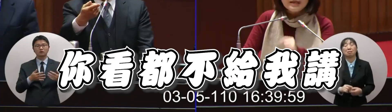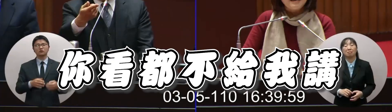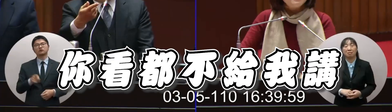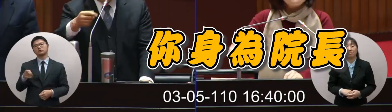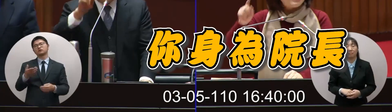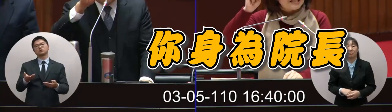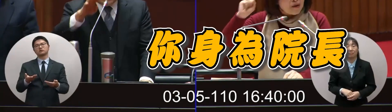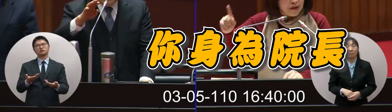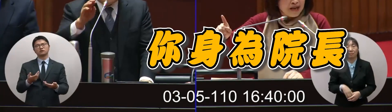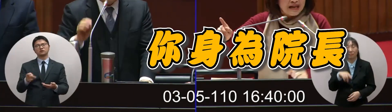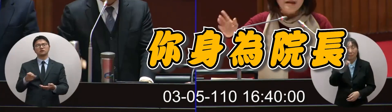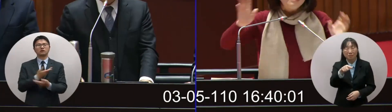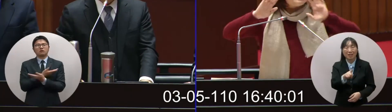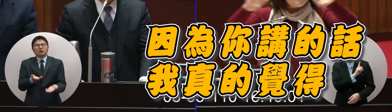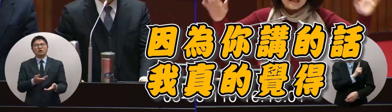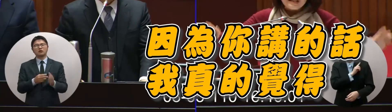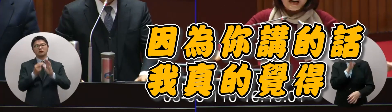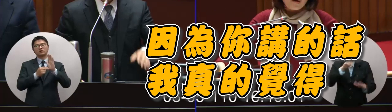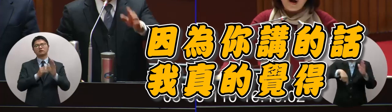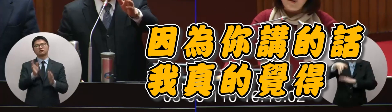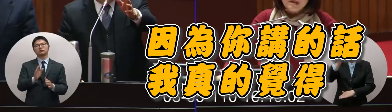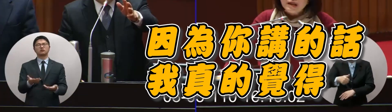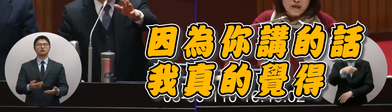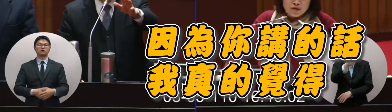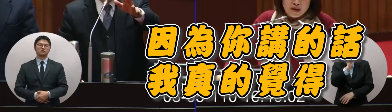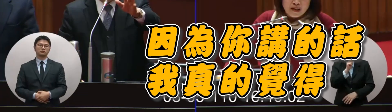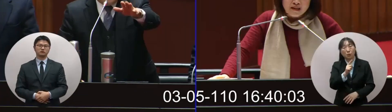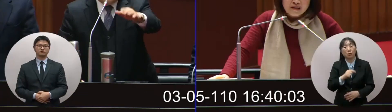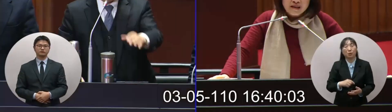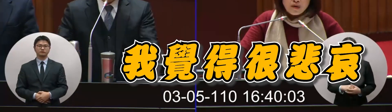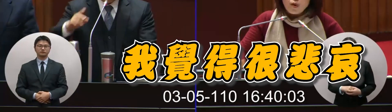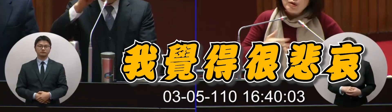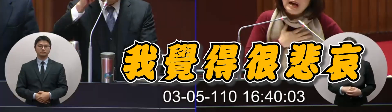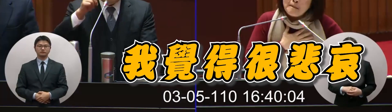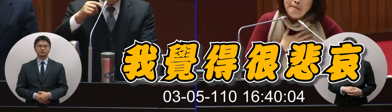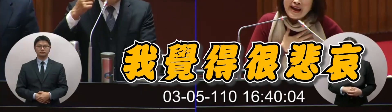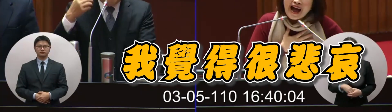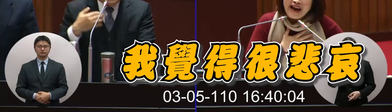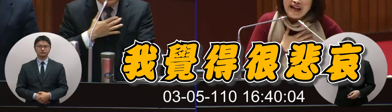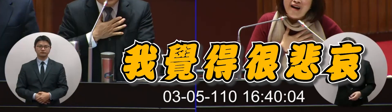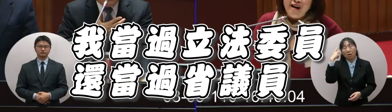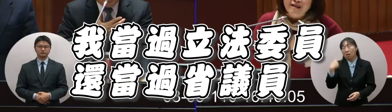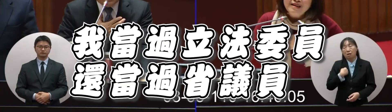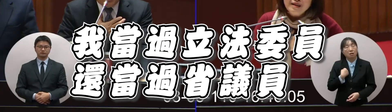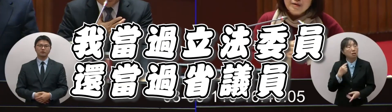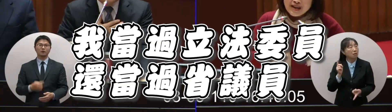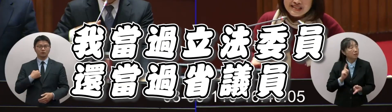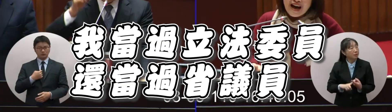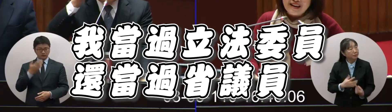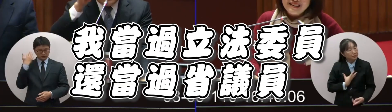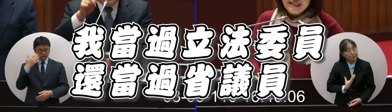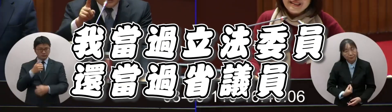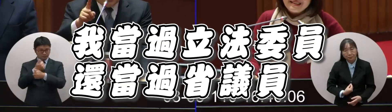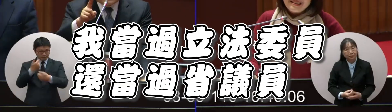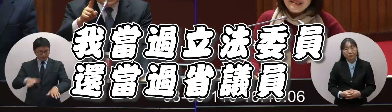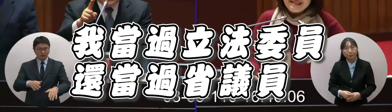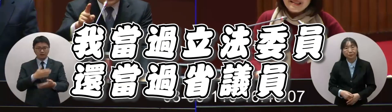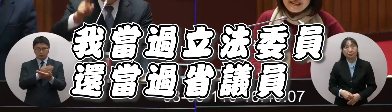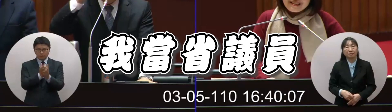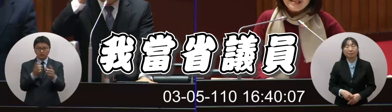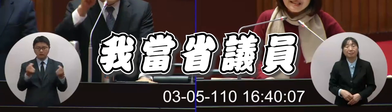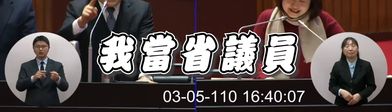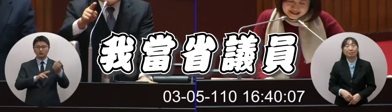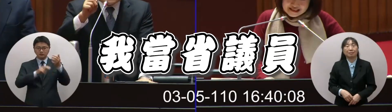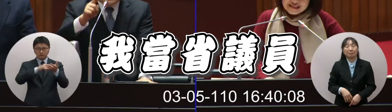都不跟 我 讲。 你身为院长，因为你讲的话，我真的觉得， 来， 我觉得很悲哀。 我不但当过立法委员， 院长， 我还当过省议